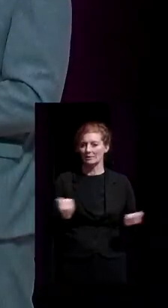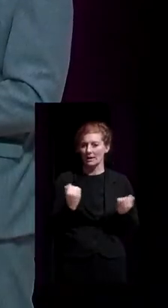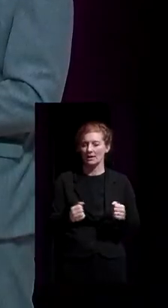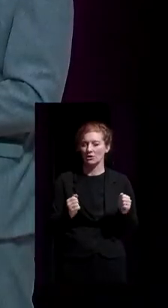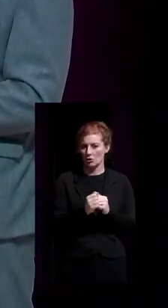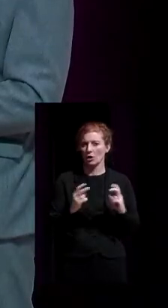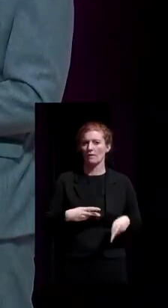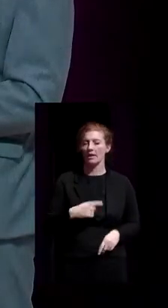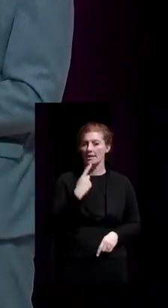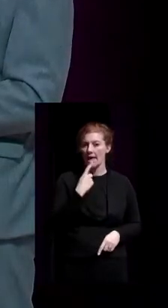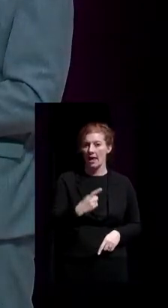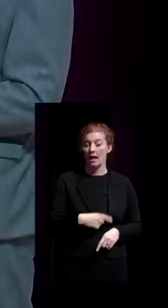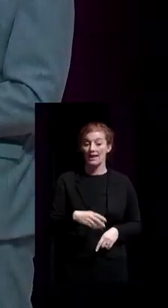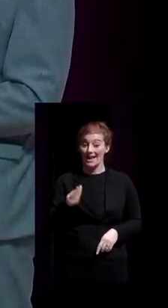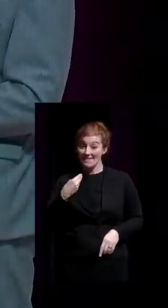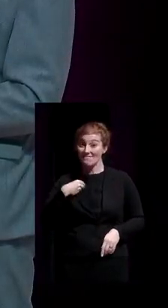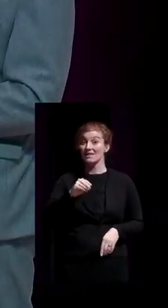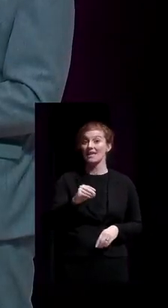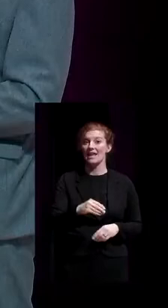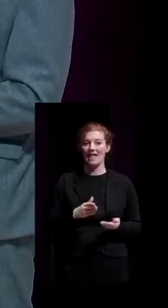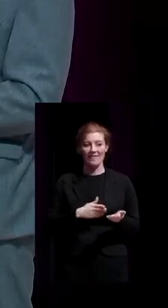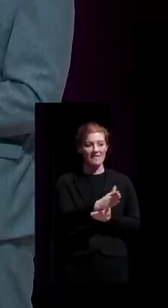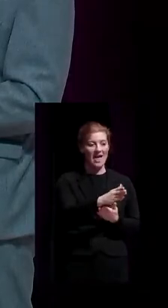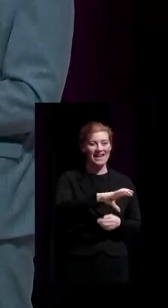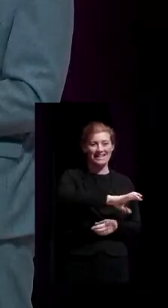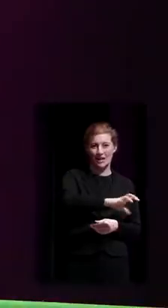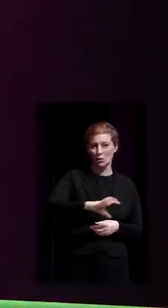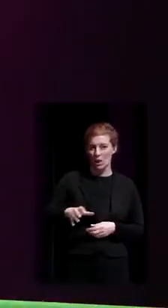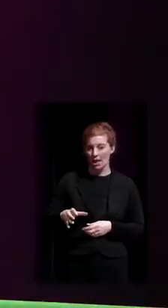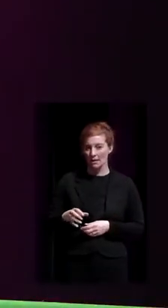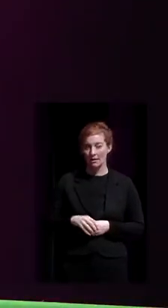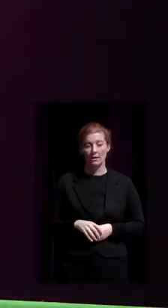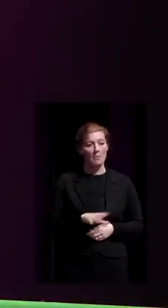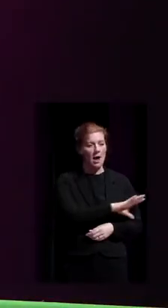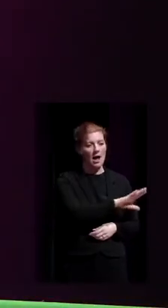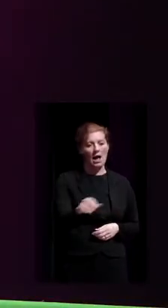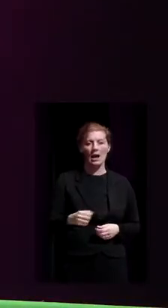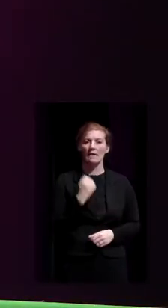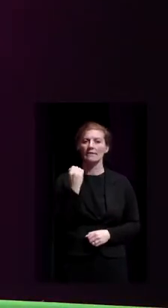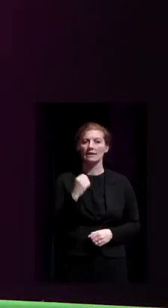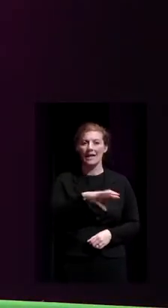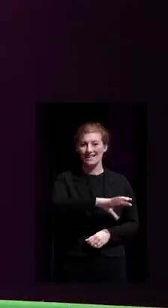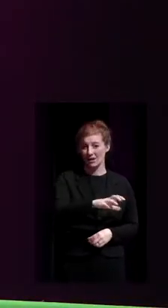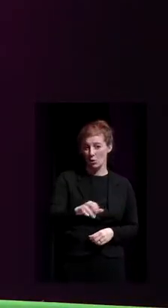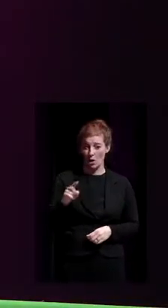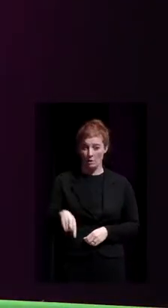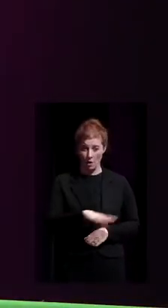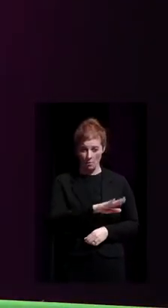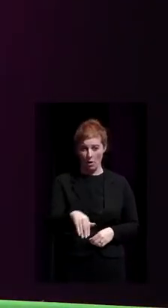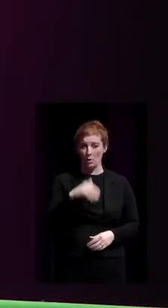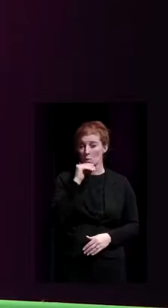nämna att det här med att investera tvärsektoriellt inom alla dessa väsentliga sektorer för barn och